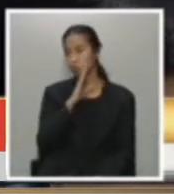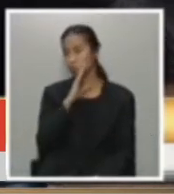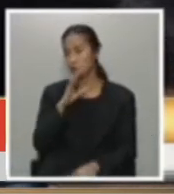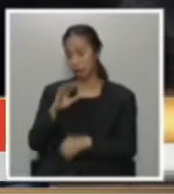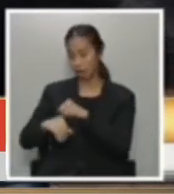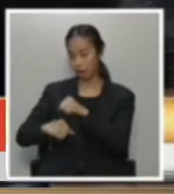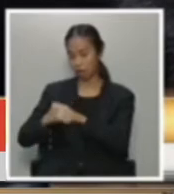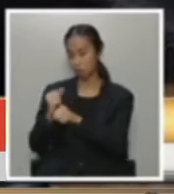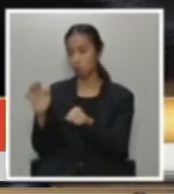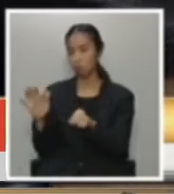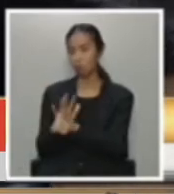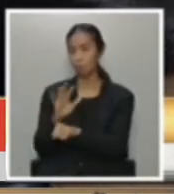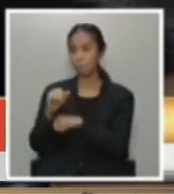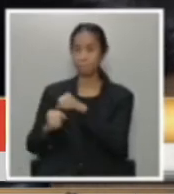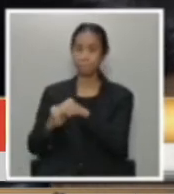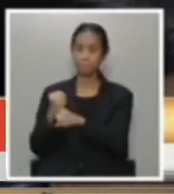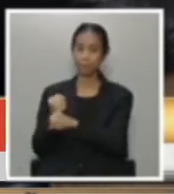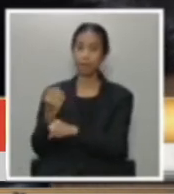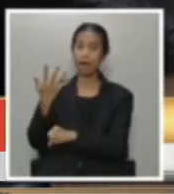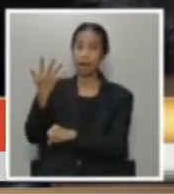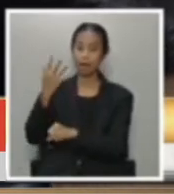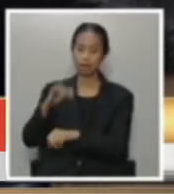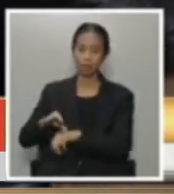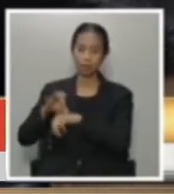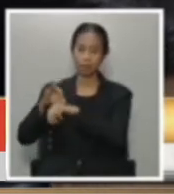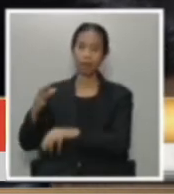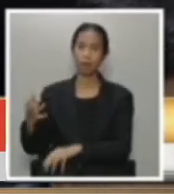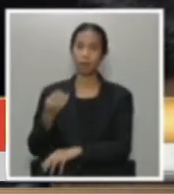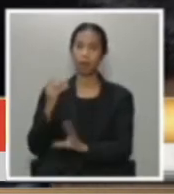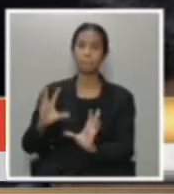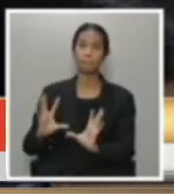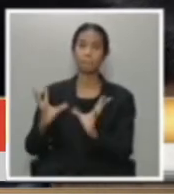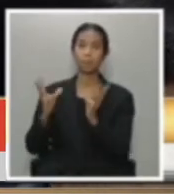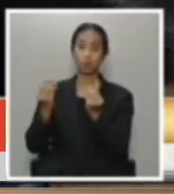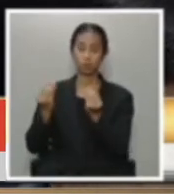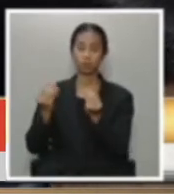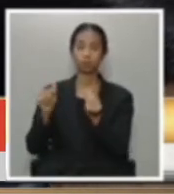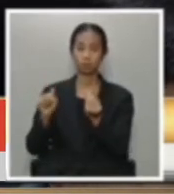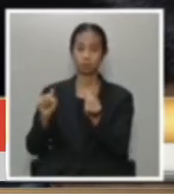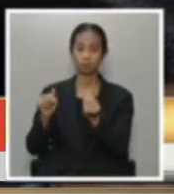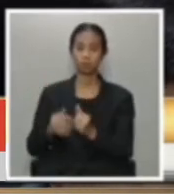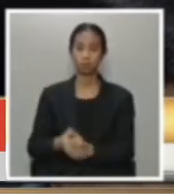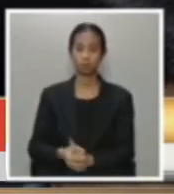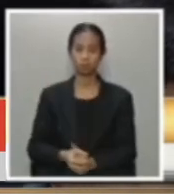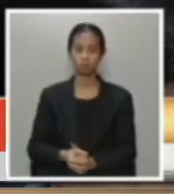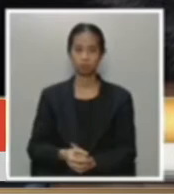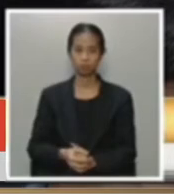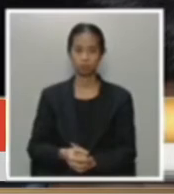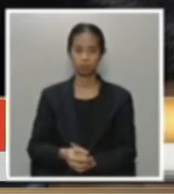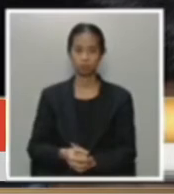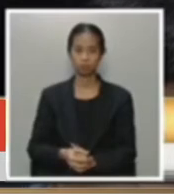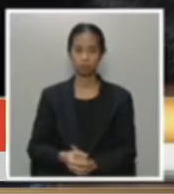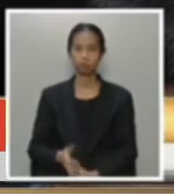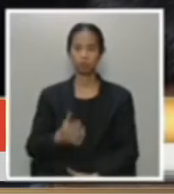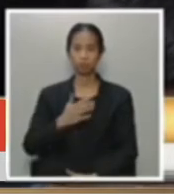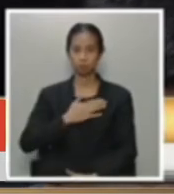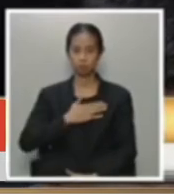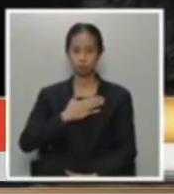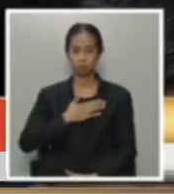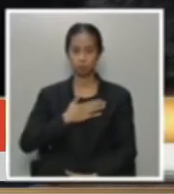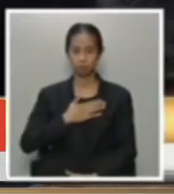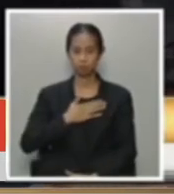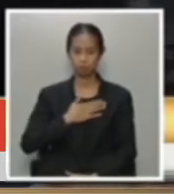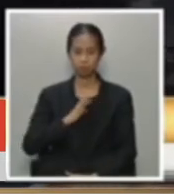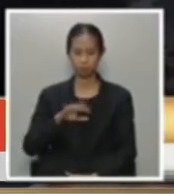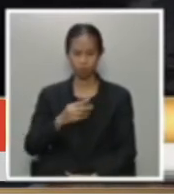5ปีและอำนาจทุกอย่างเนี่ยอยู่ที่การตัดสินใจขององค์กรนอกรัฐสภาทั้งสิ้นผมมาดู